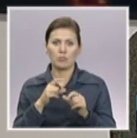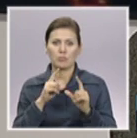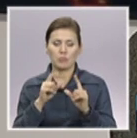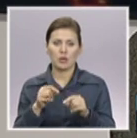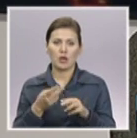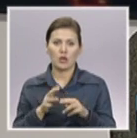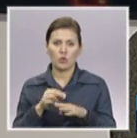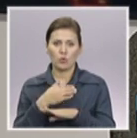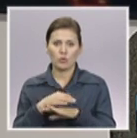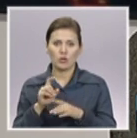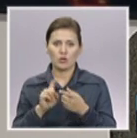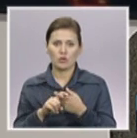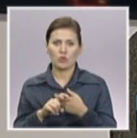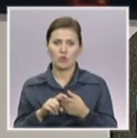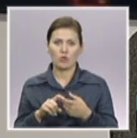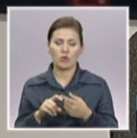с этой улицы уходит.